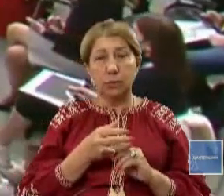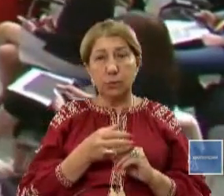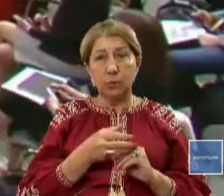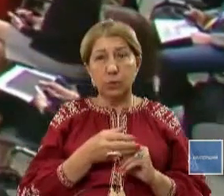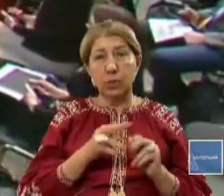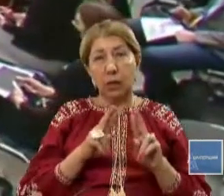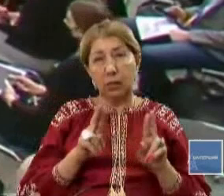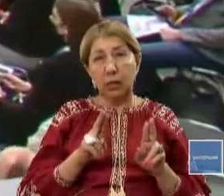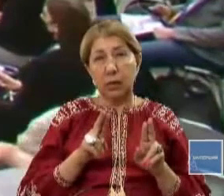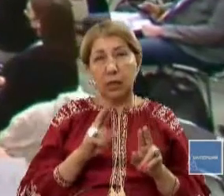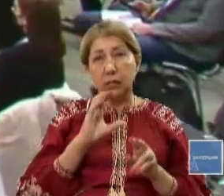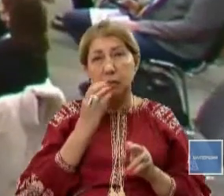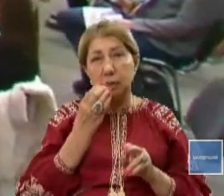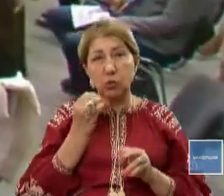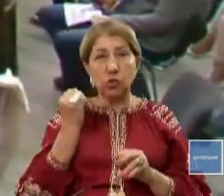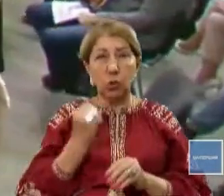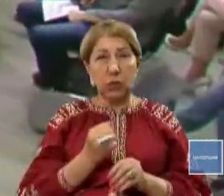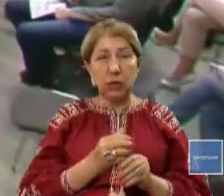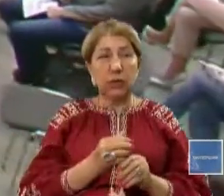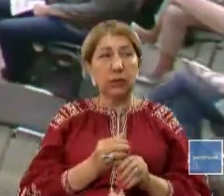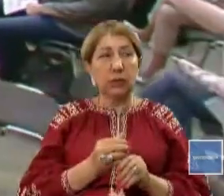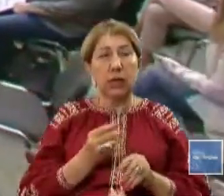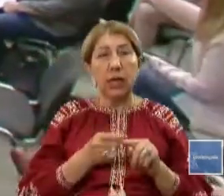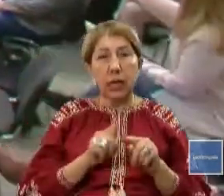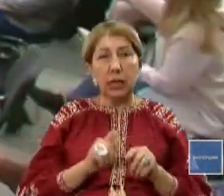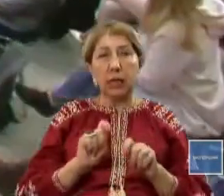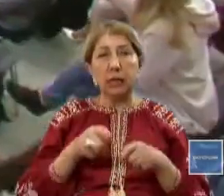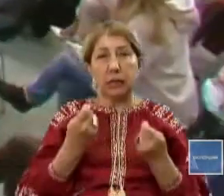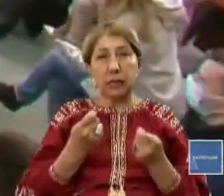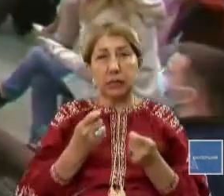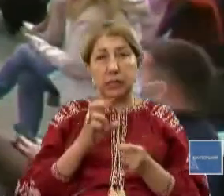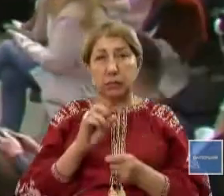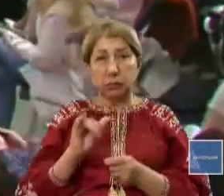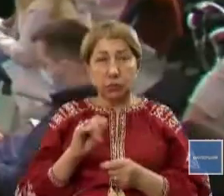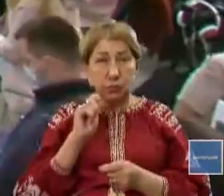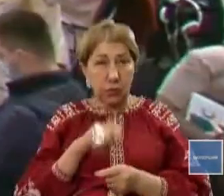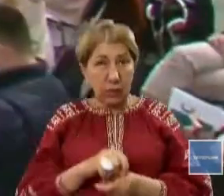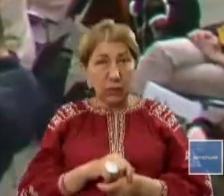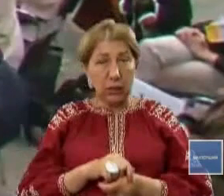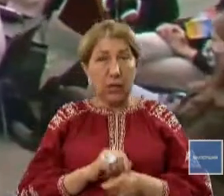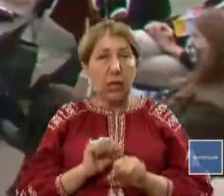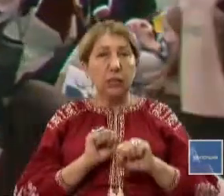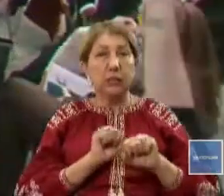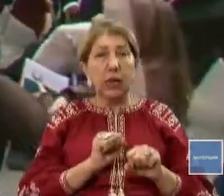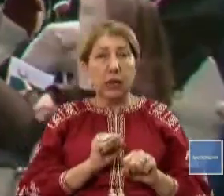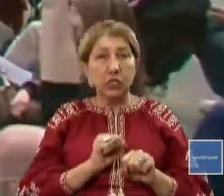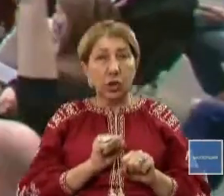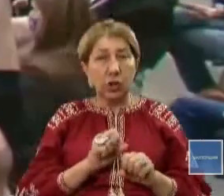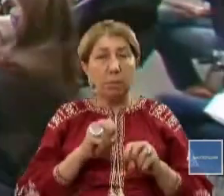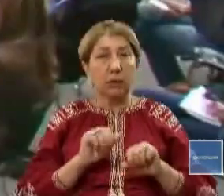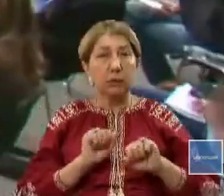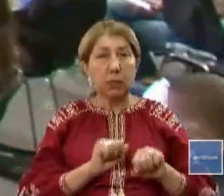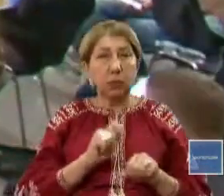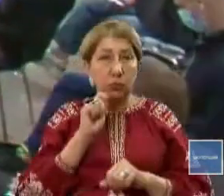такі, знаєте, серйозні удари, які нанесла Служба безпеки України, захищаючи